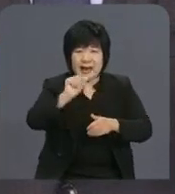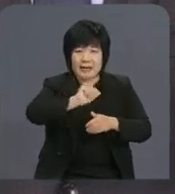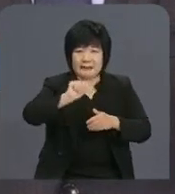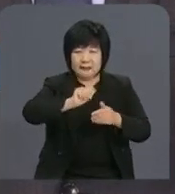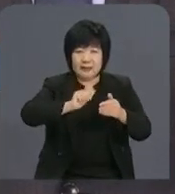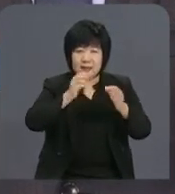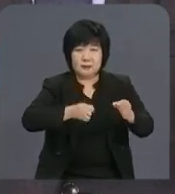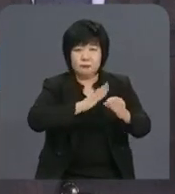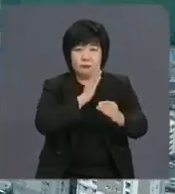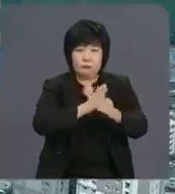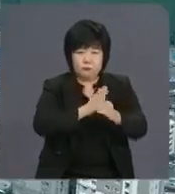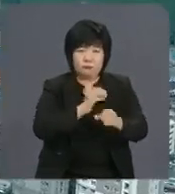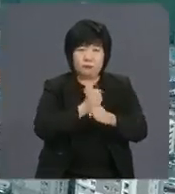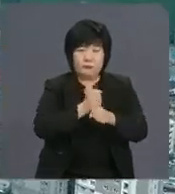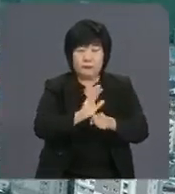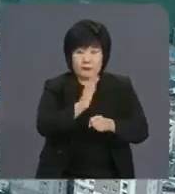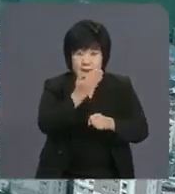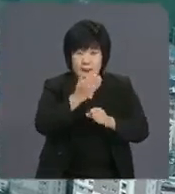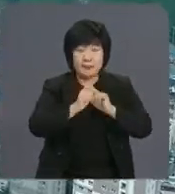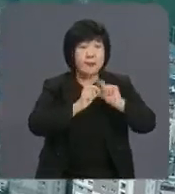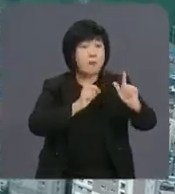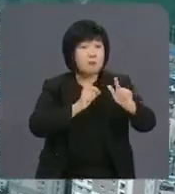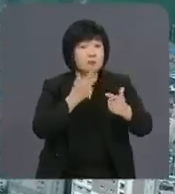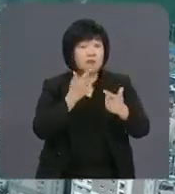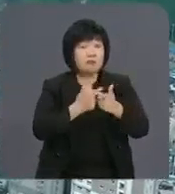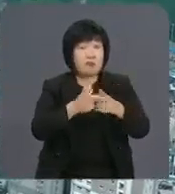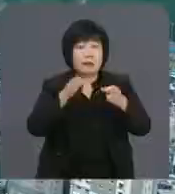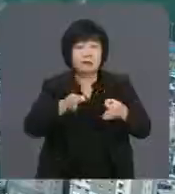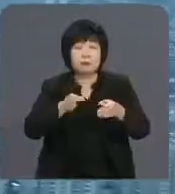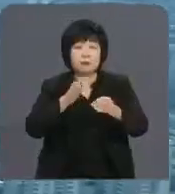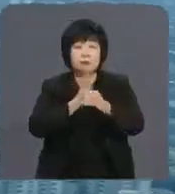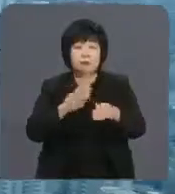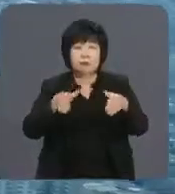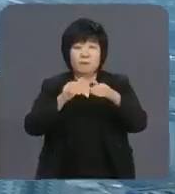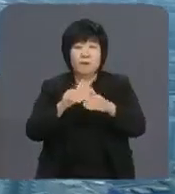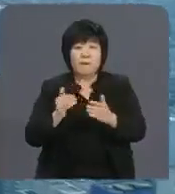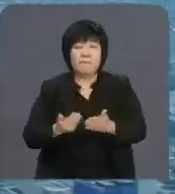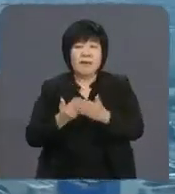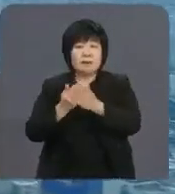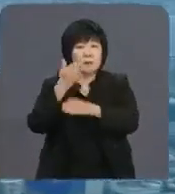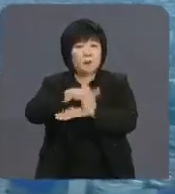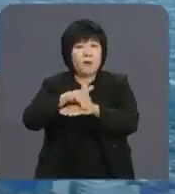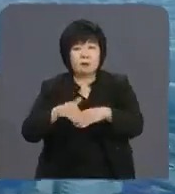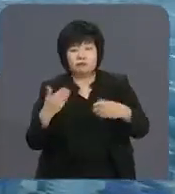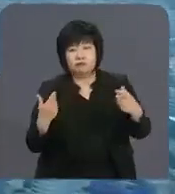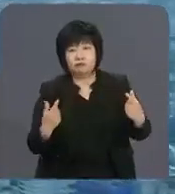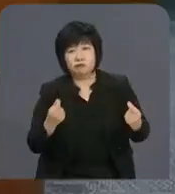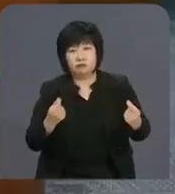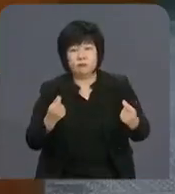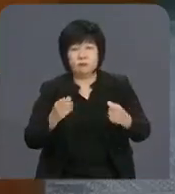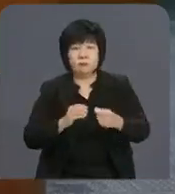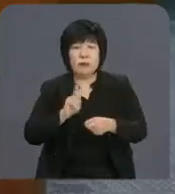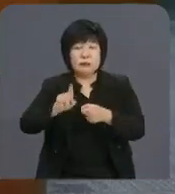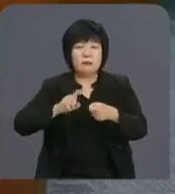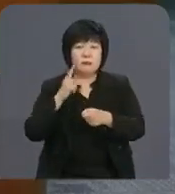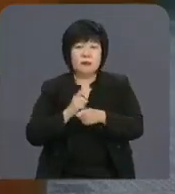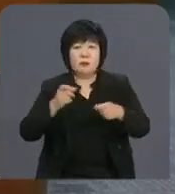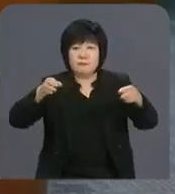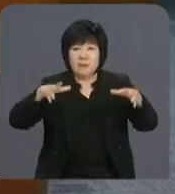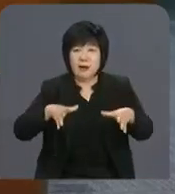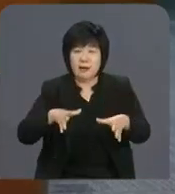허브로 조성 하겠읍니다 대부분 부산 금융중심지 발전 전략과 겹칩니다 11년 만에 간신히